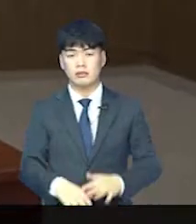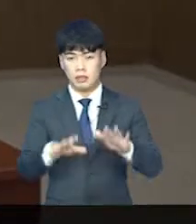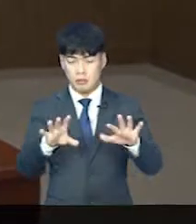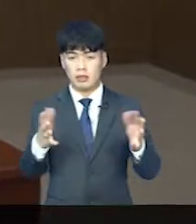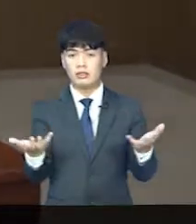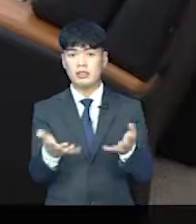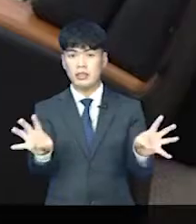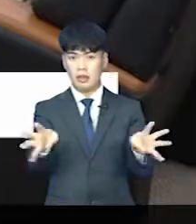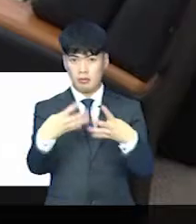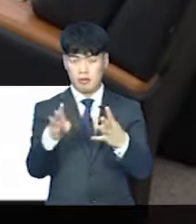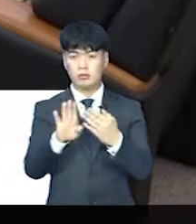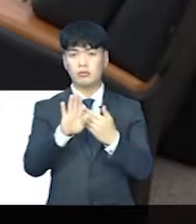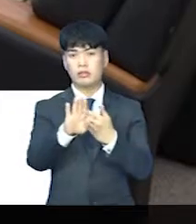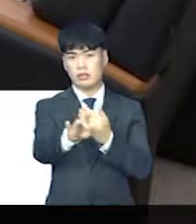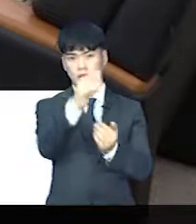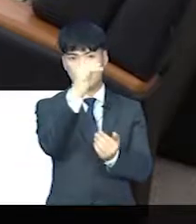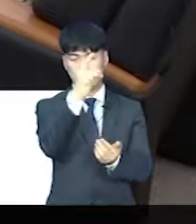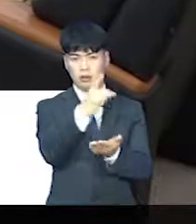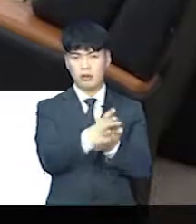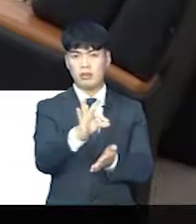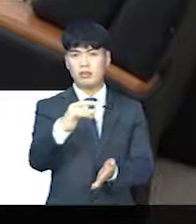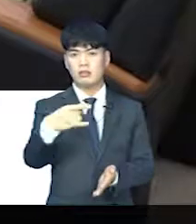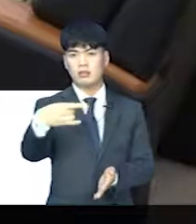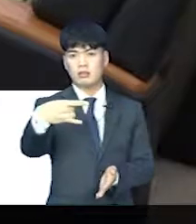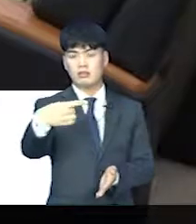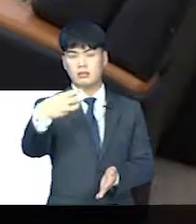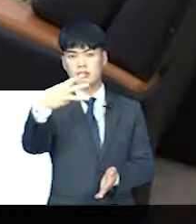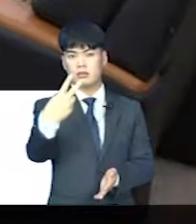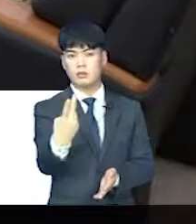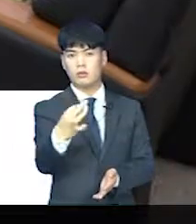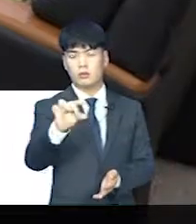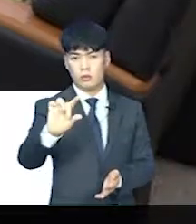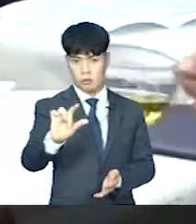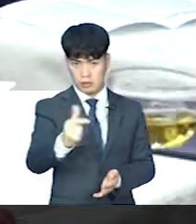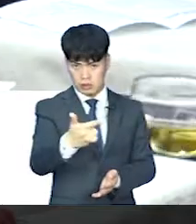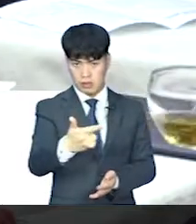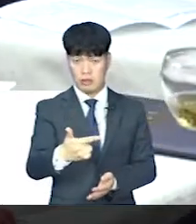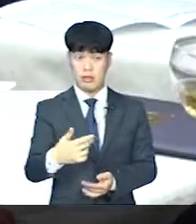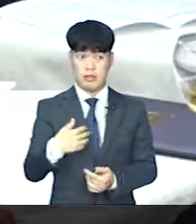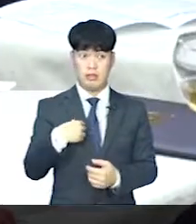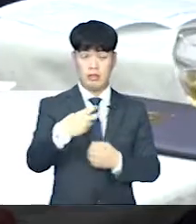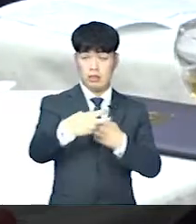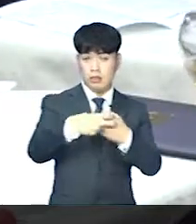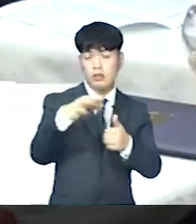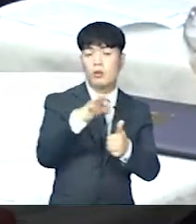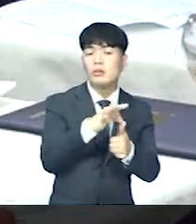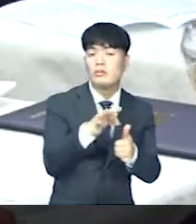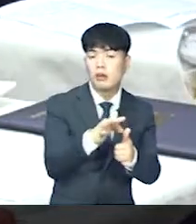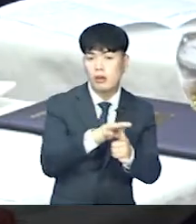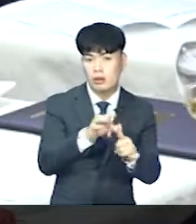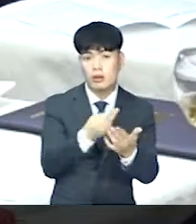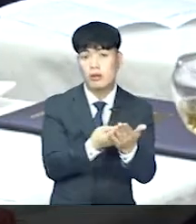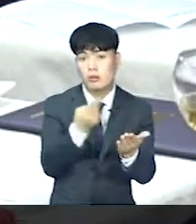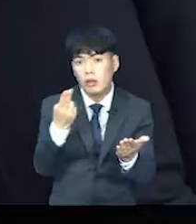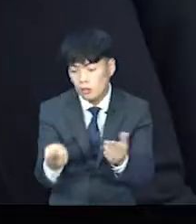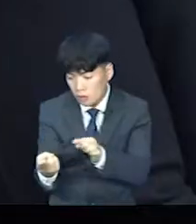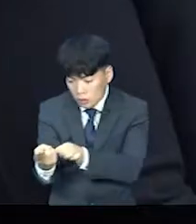사업인데요. 이번 업무 협약을 통해 천안의료원은 의료급여 퇴원자의 요구도를